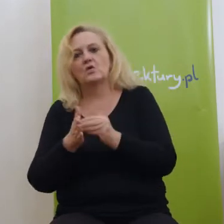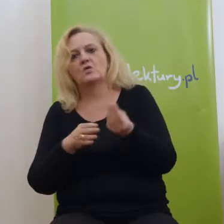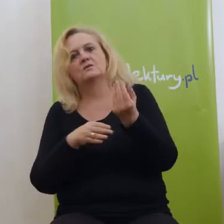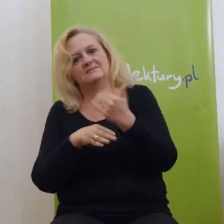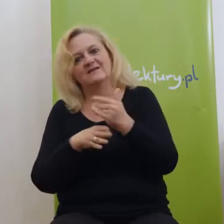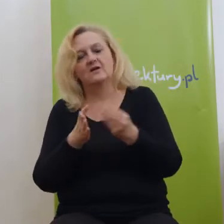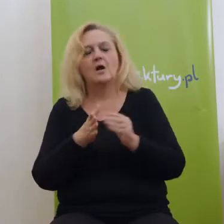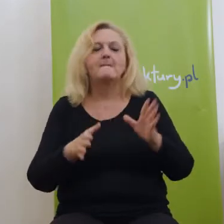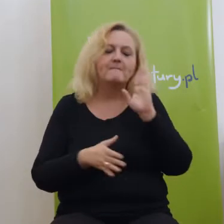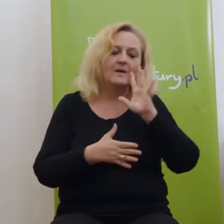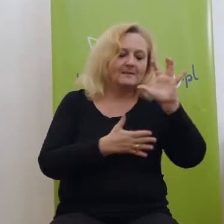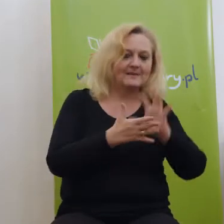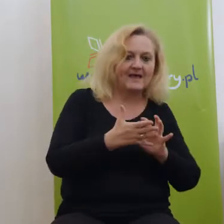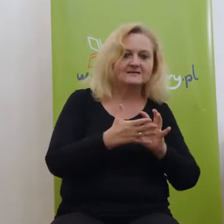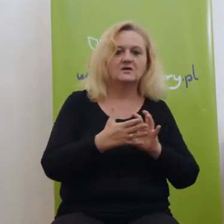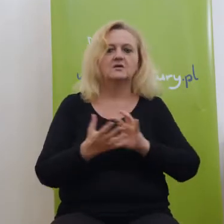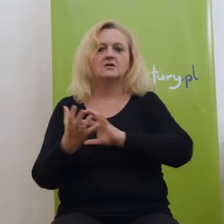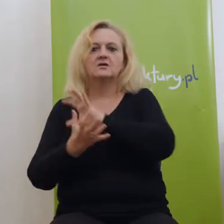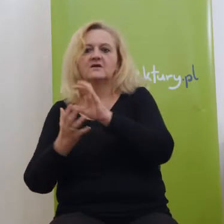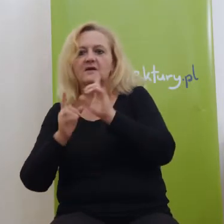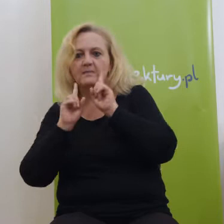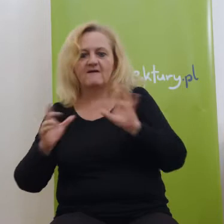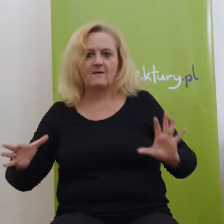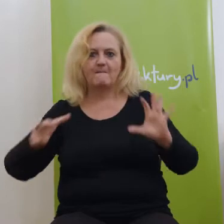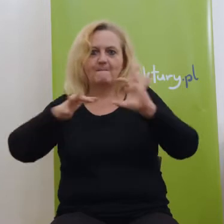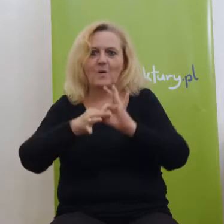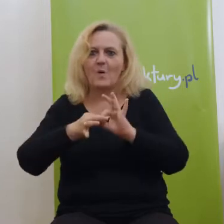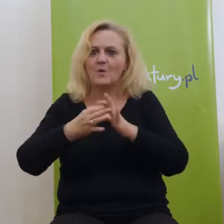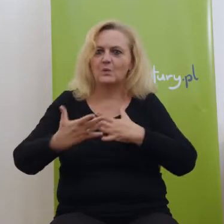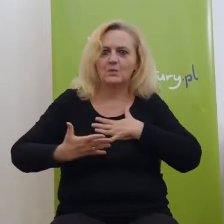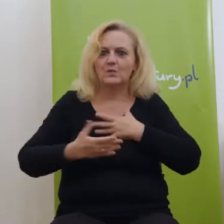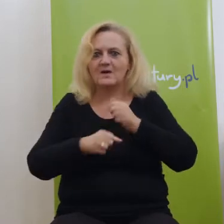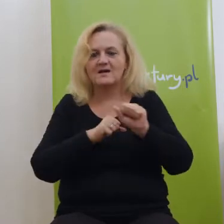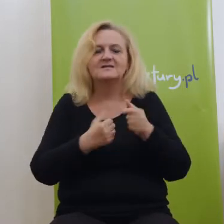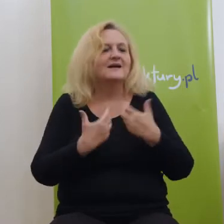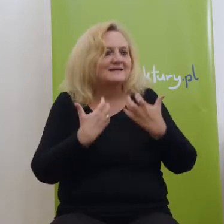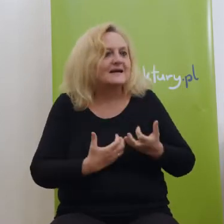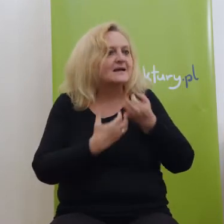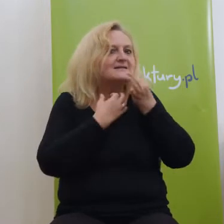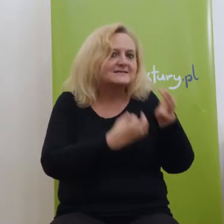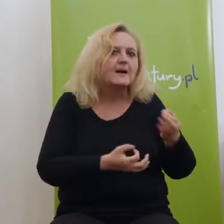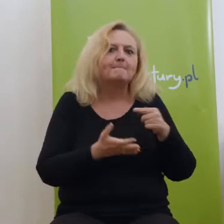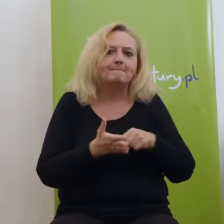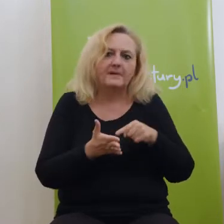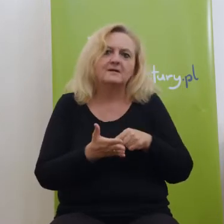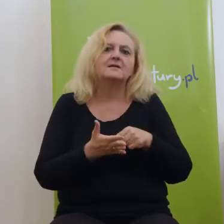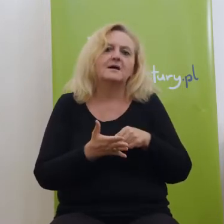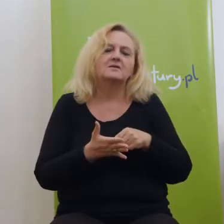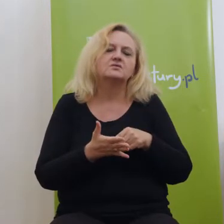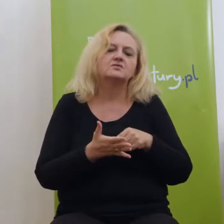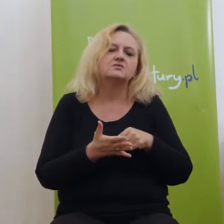ten świat tekstowy ze światem prawdziwym. Dlatego chciałam cię właśnie zapytać